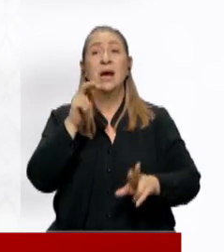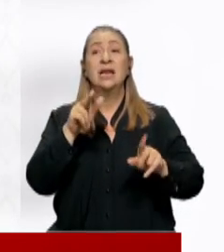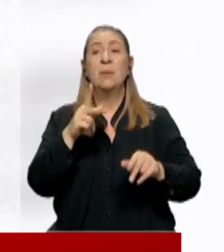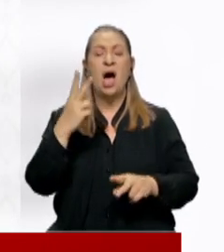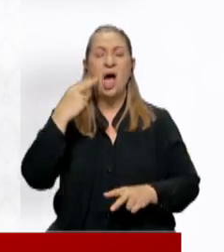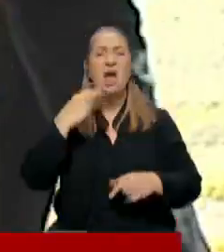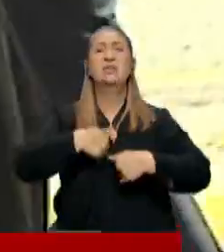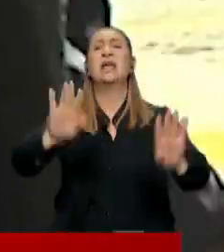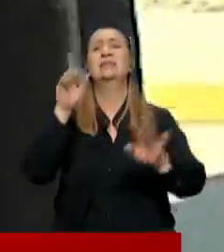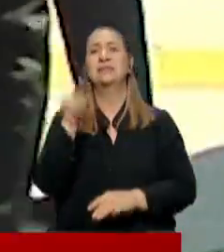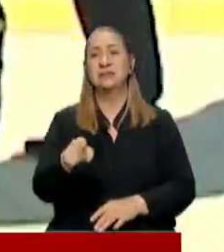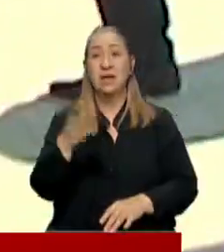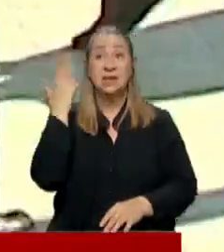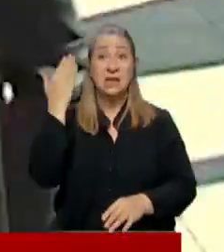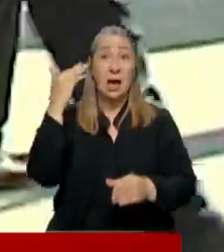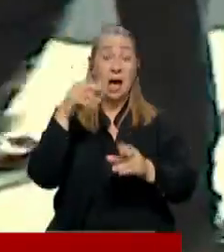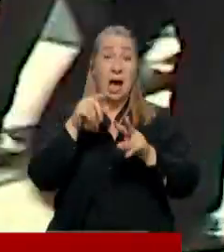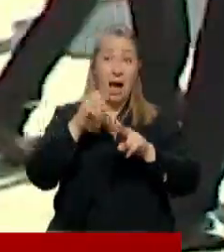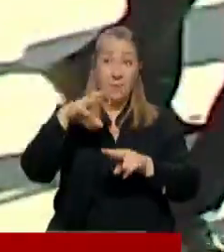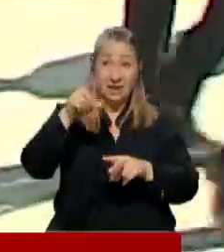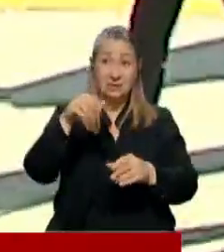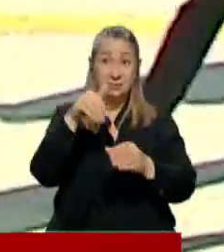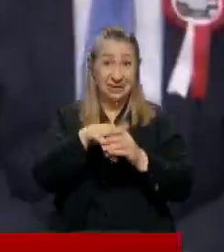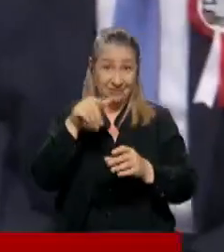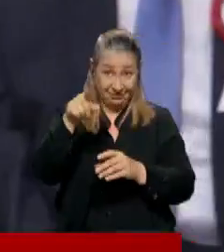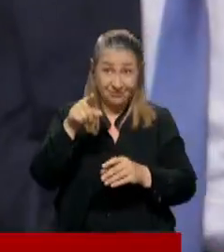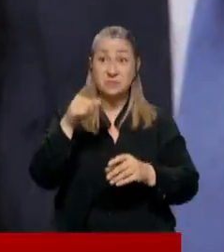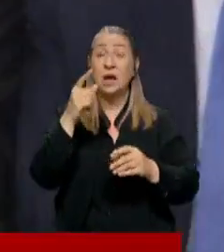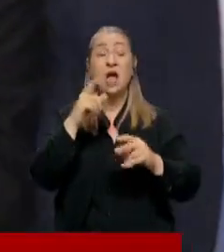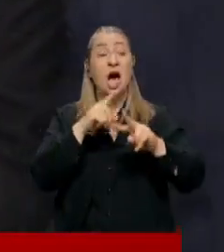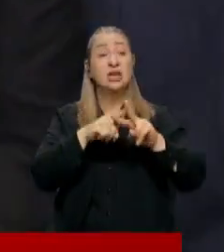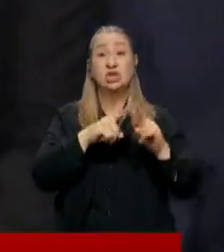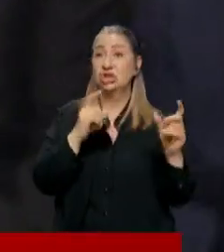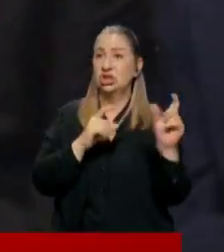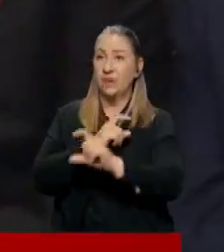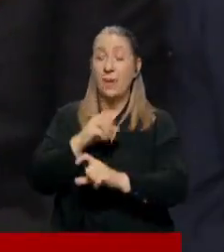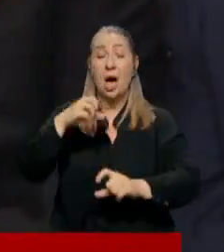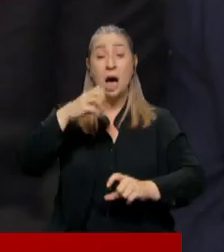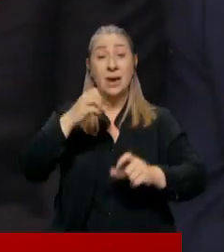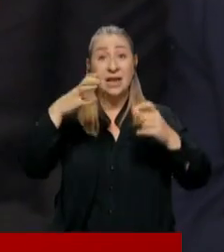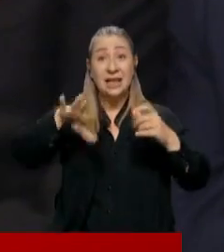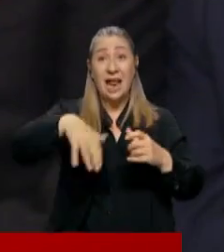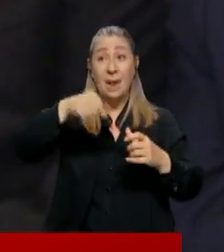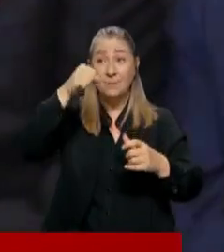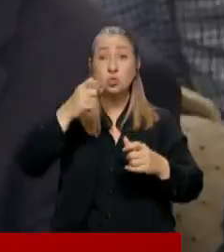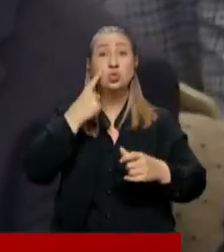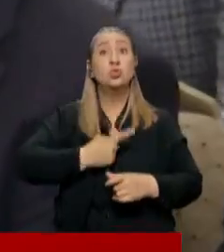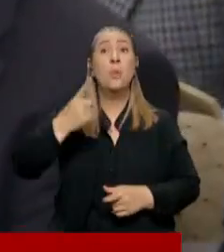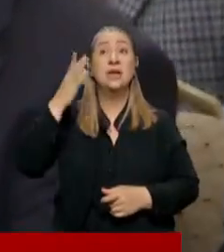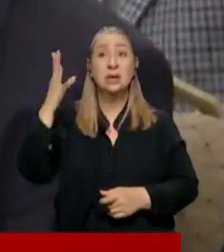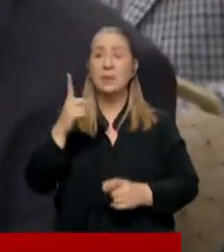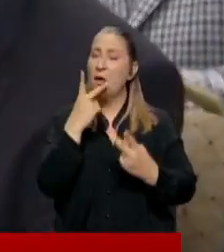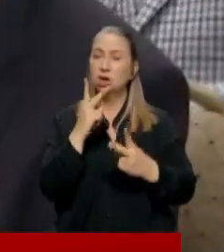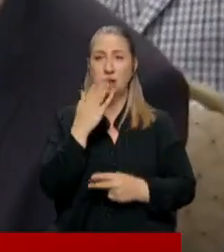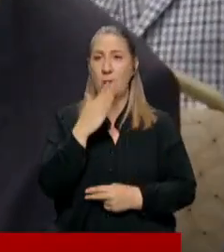kadar ahlaklısın. Eski AK Partili Metin Er'in tepkisi, Arınç'ın yanıtları, AK Parti genel merkezinden de Cumhurbaşkanlığından da